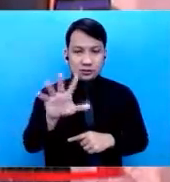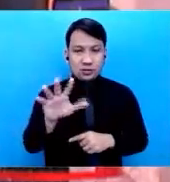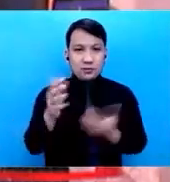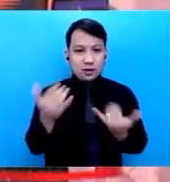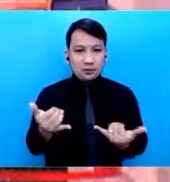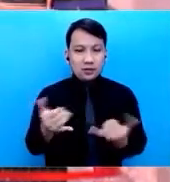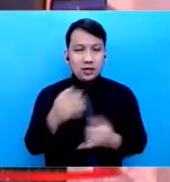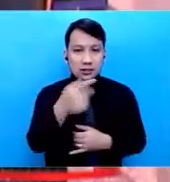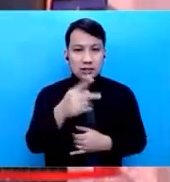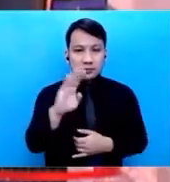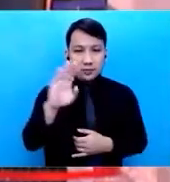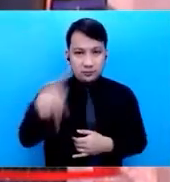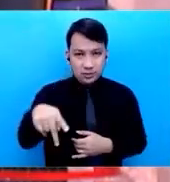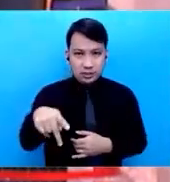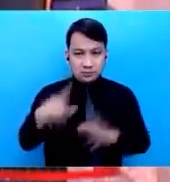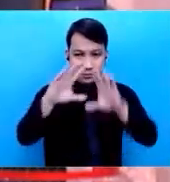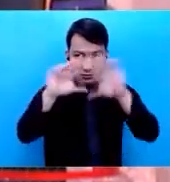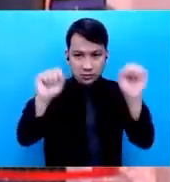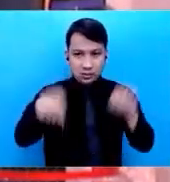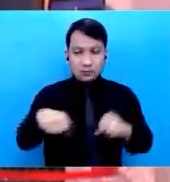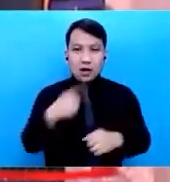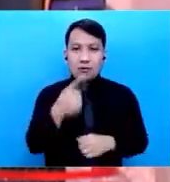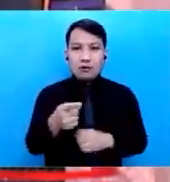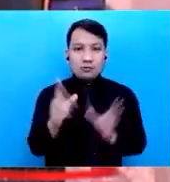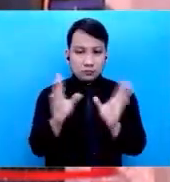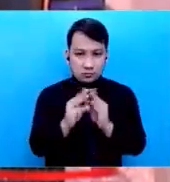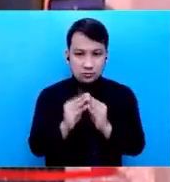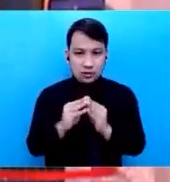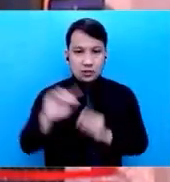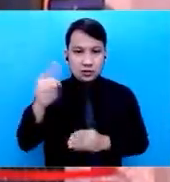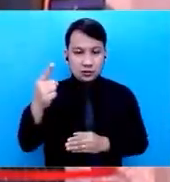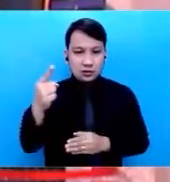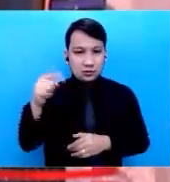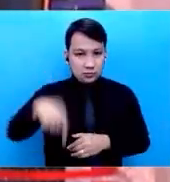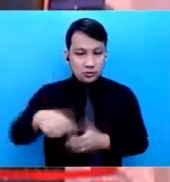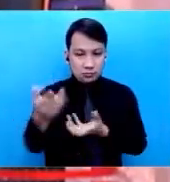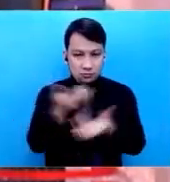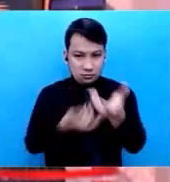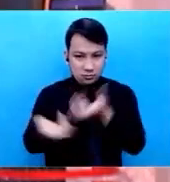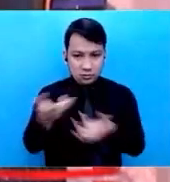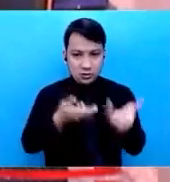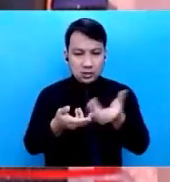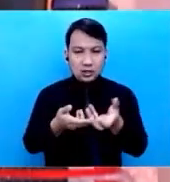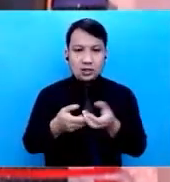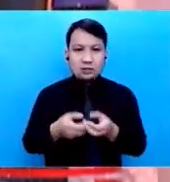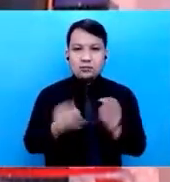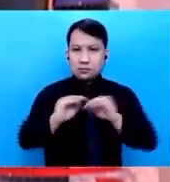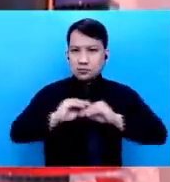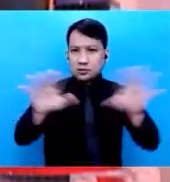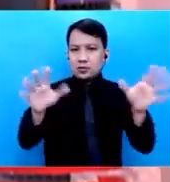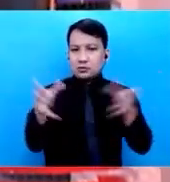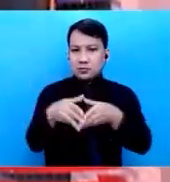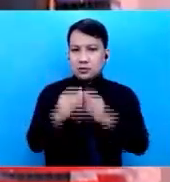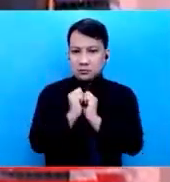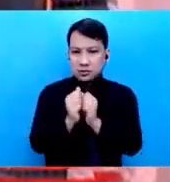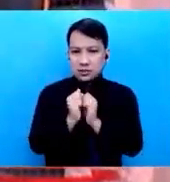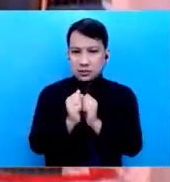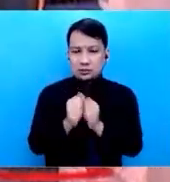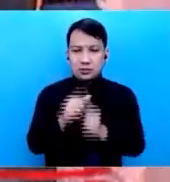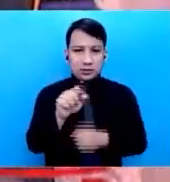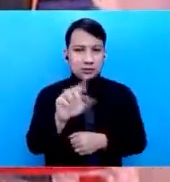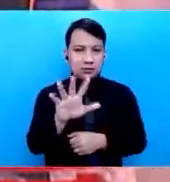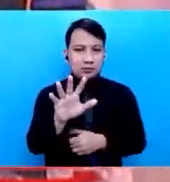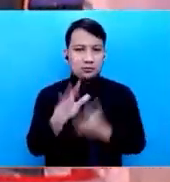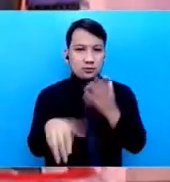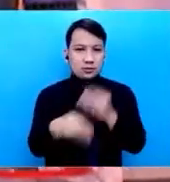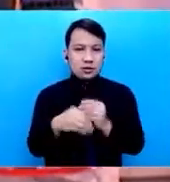KBP Presidential Candidates Forum, first ever collaboration, isang pambihirang pagsasama sa pagitan ng TV5, One